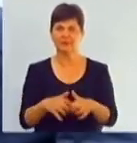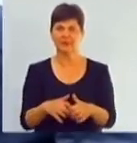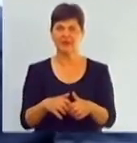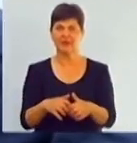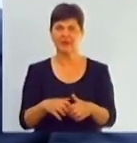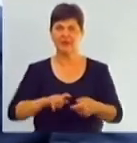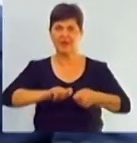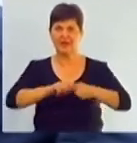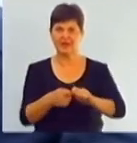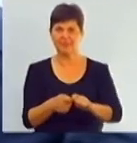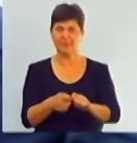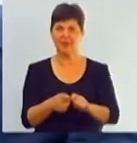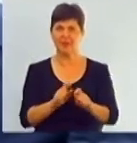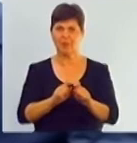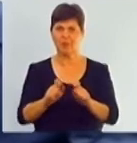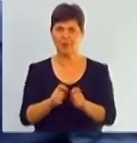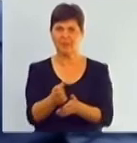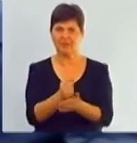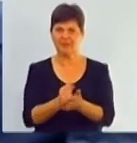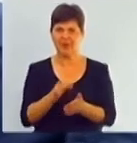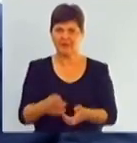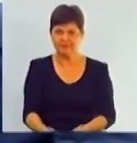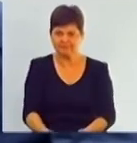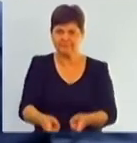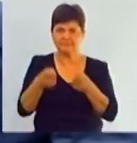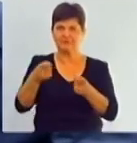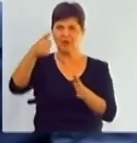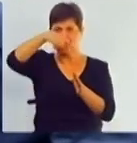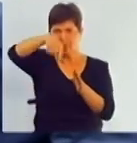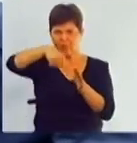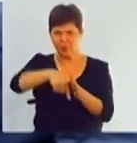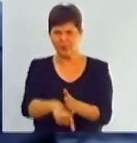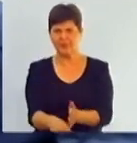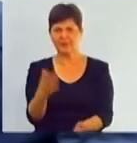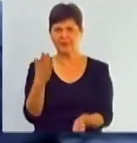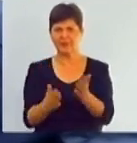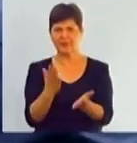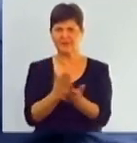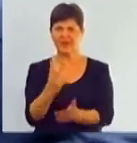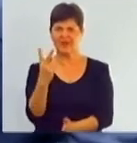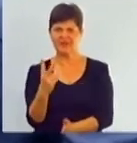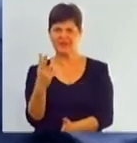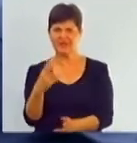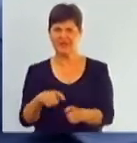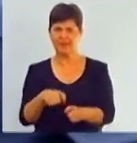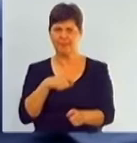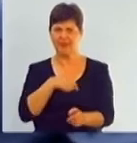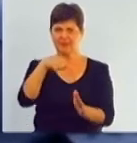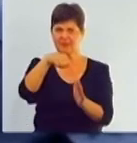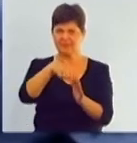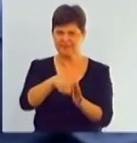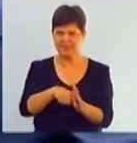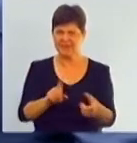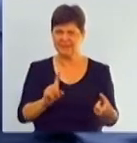кріпляться боєприпаси, дістаються на поверхню з великих глибин. Тобто, якщо вони знаходяться на глибині 2-3 метри, вони закріпляються і піднімаються